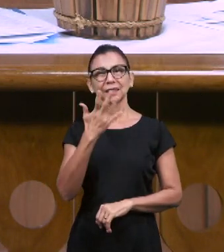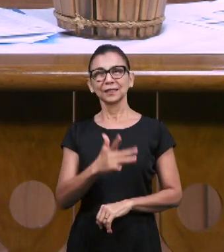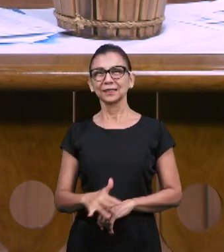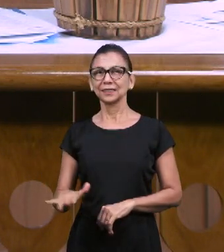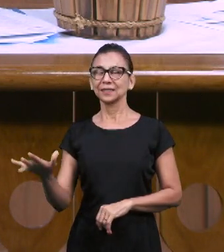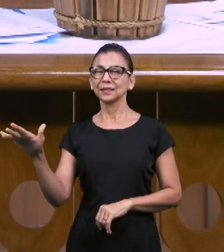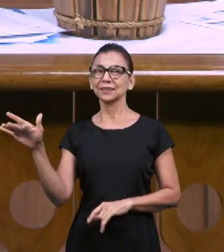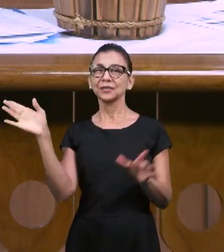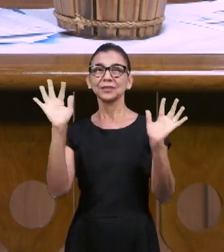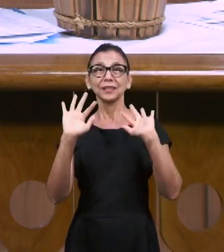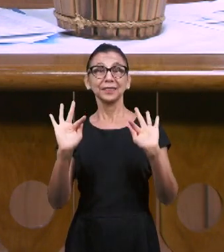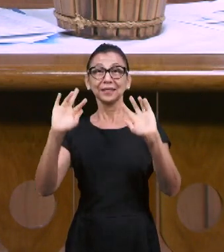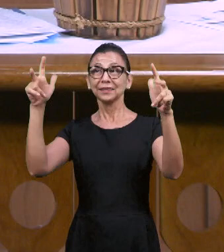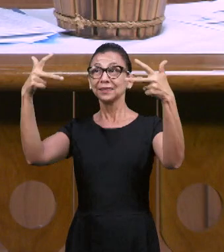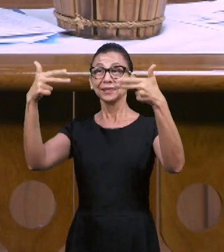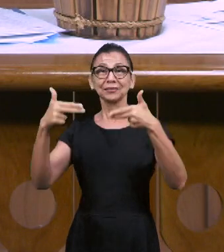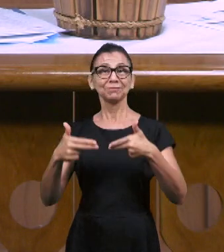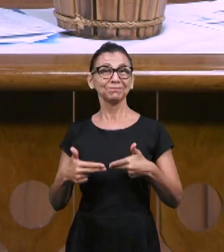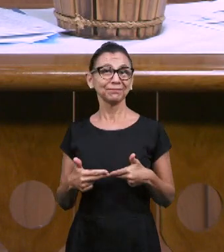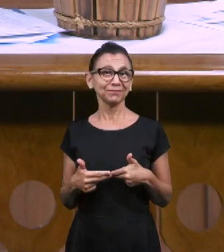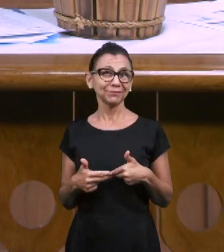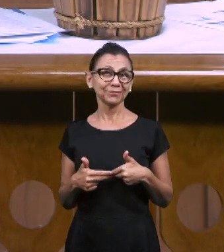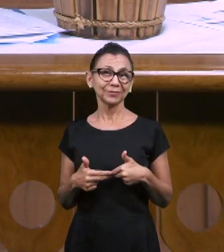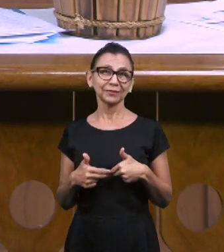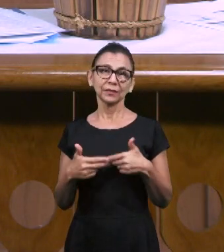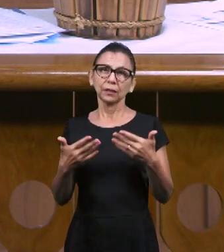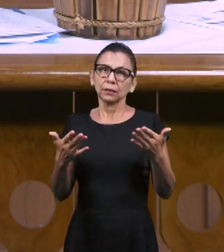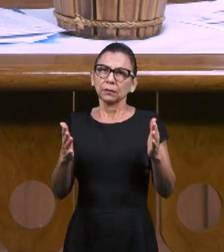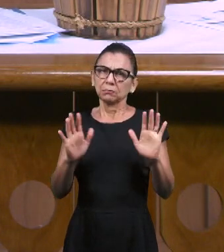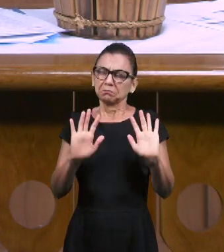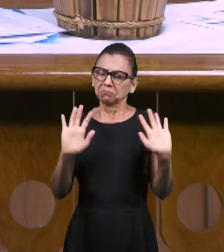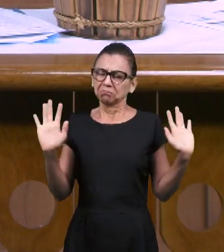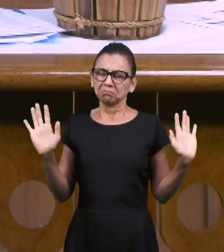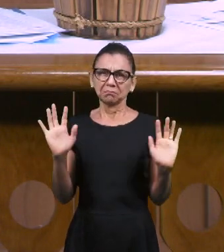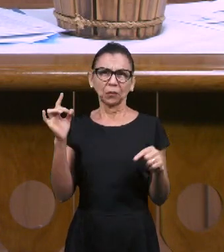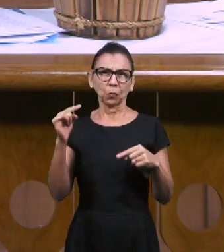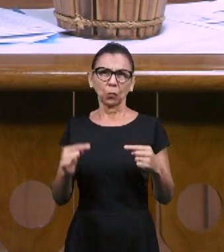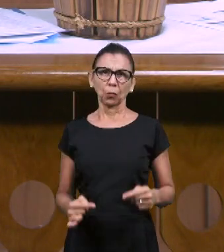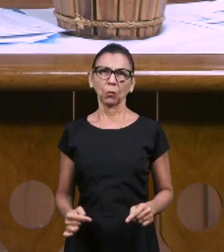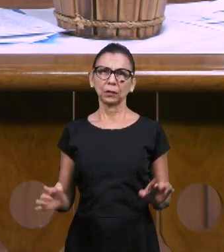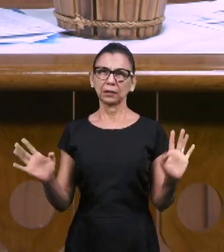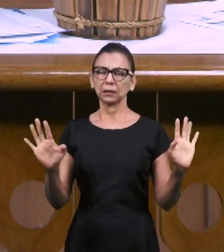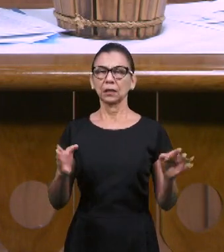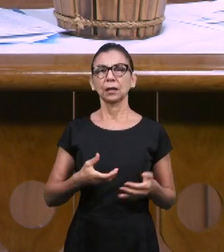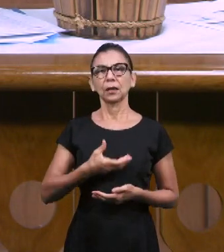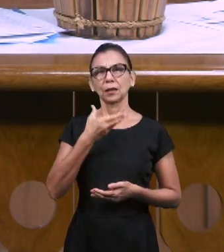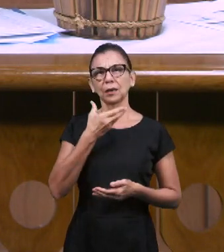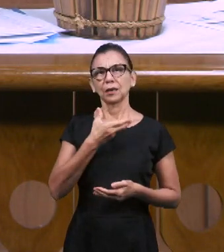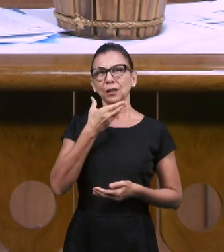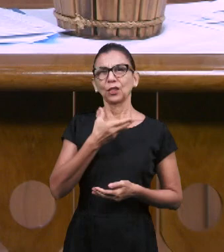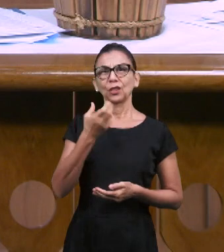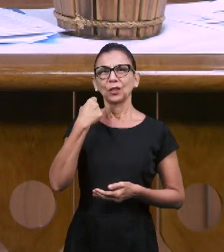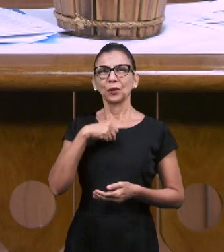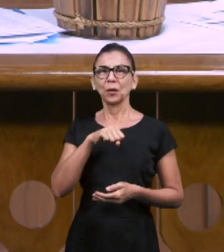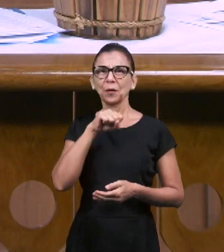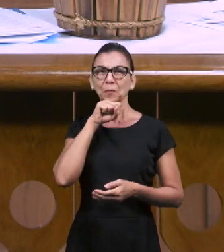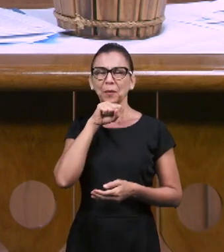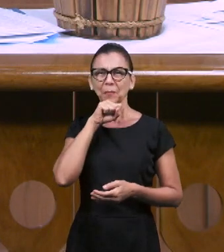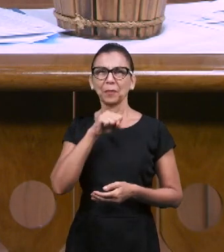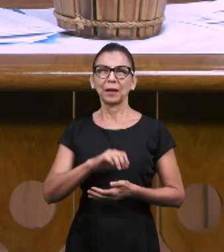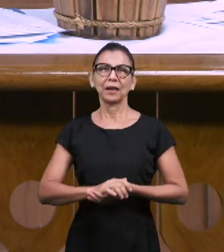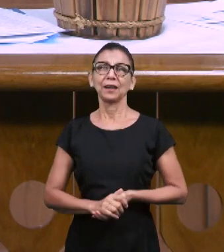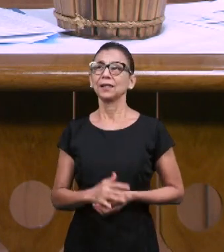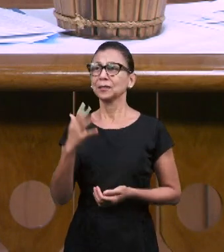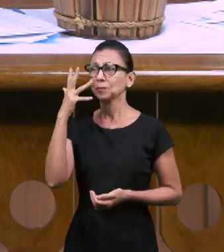cadeaux. Non, on n'a rien contre ces choses-là, Père Noël. Nous trouvons que c'est très bien, c'est